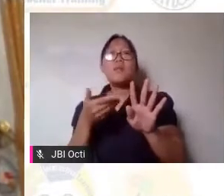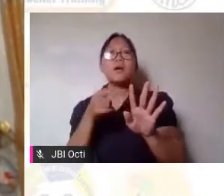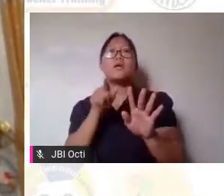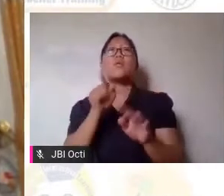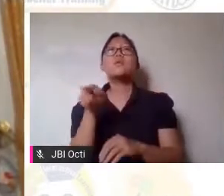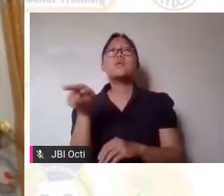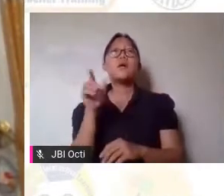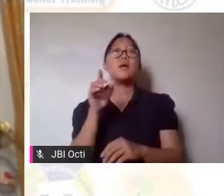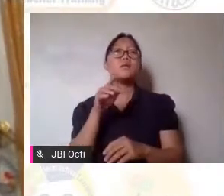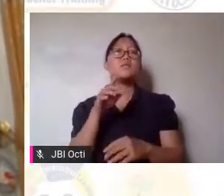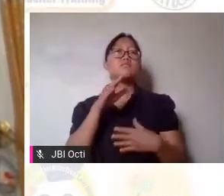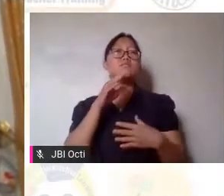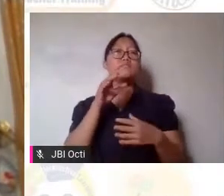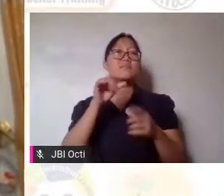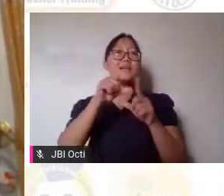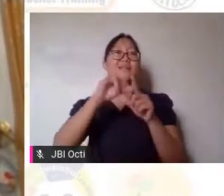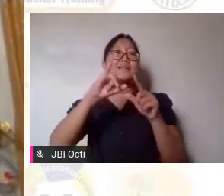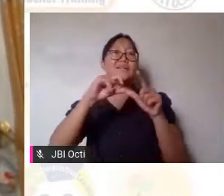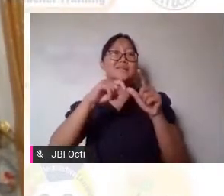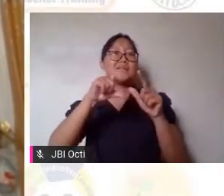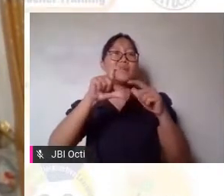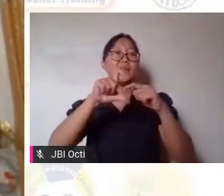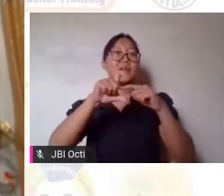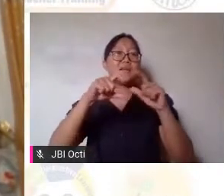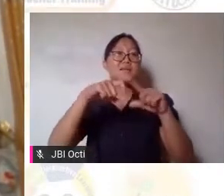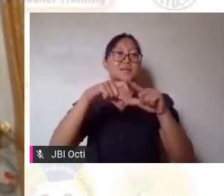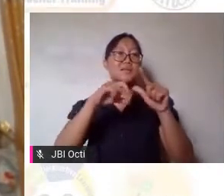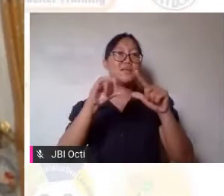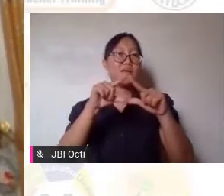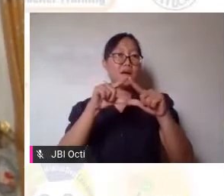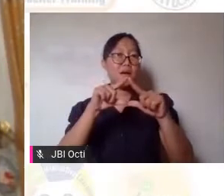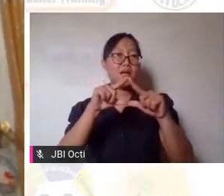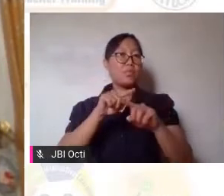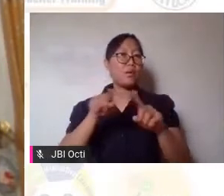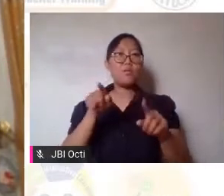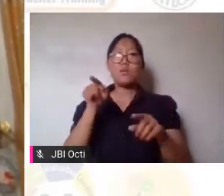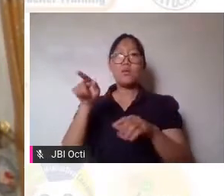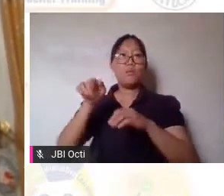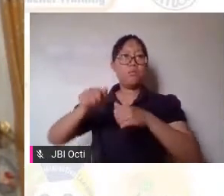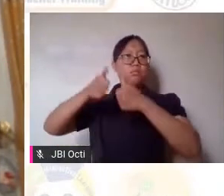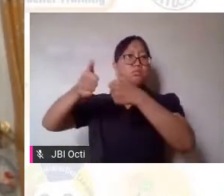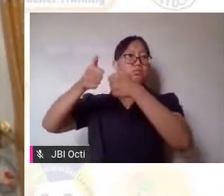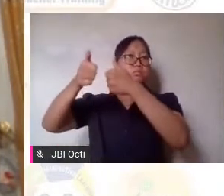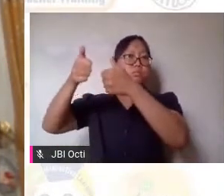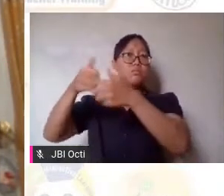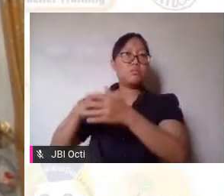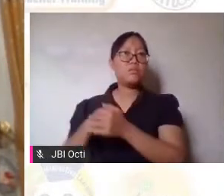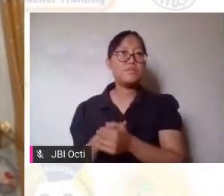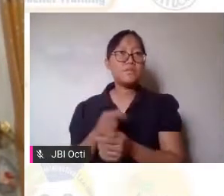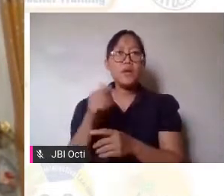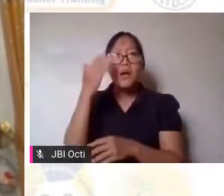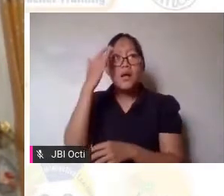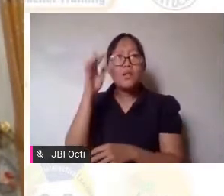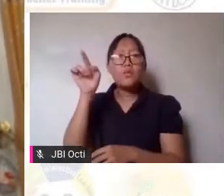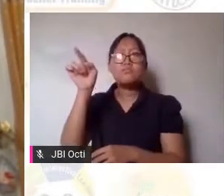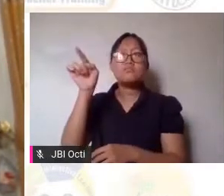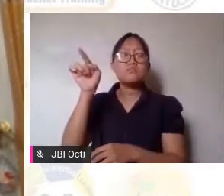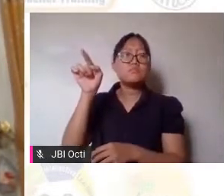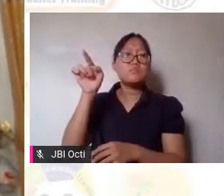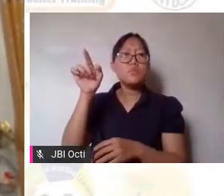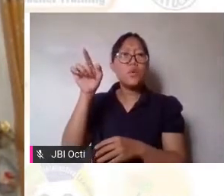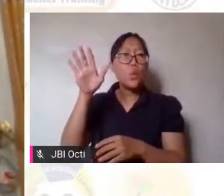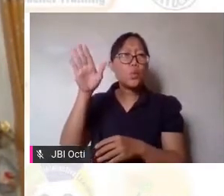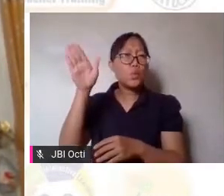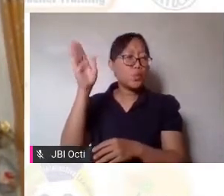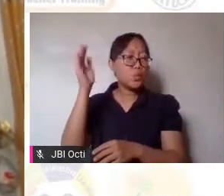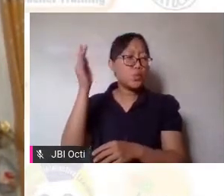Tetapi kita bisa bayangkan ketika mereka kecil ya, apakah mereka mengalami hal-hal buruk ya karena guru atau orang-orang